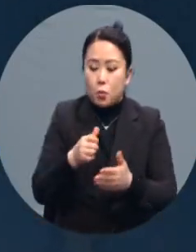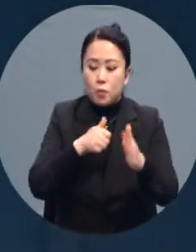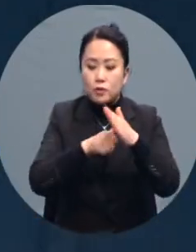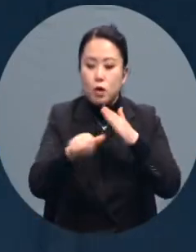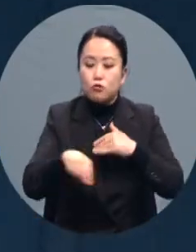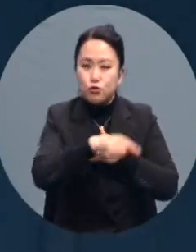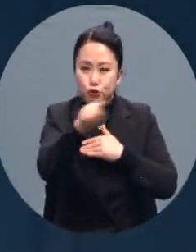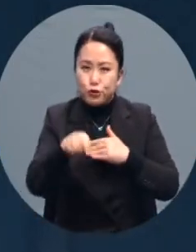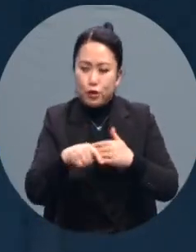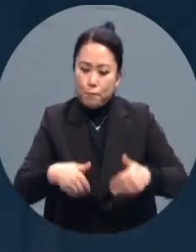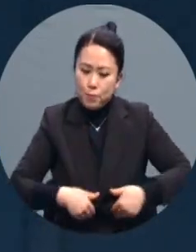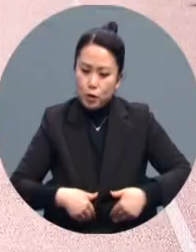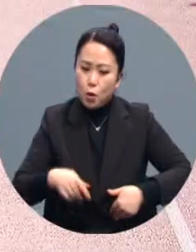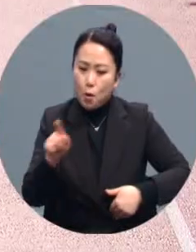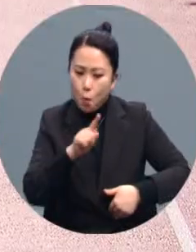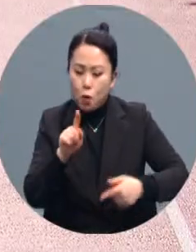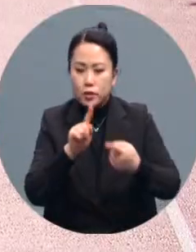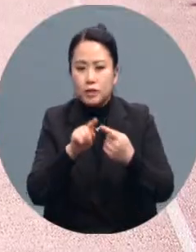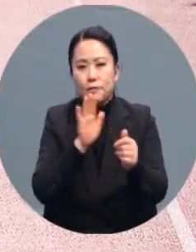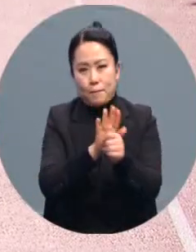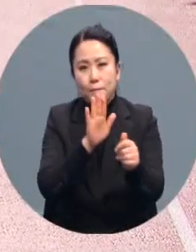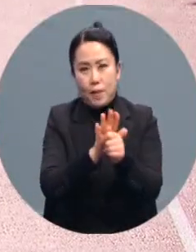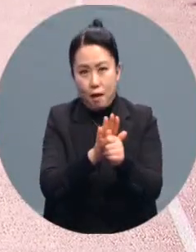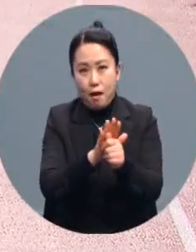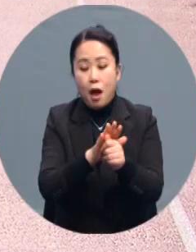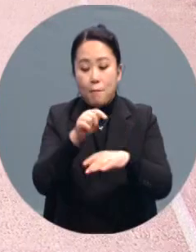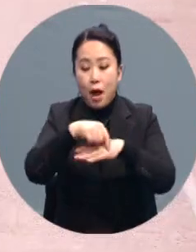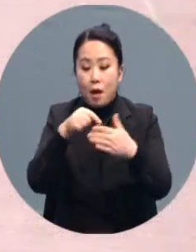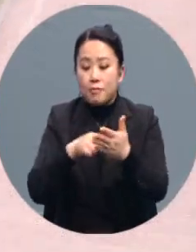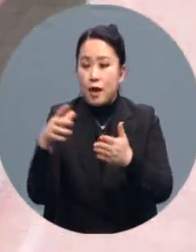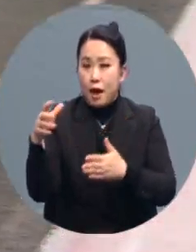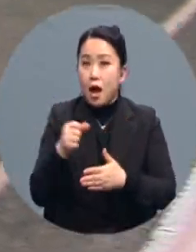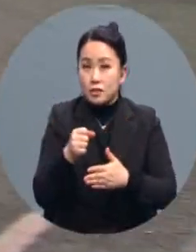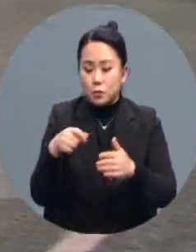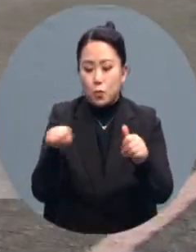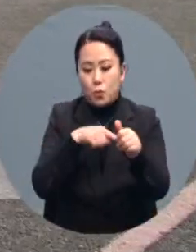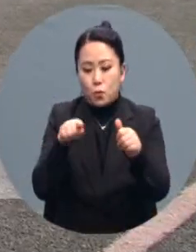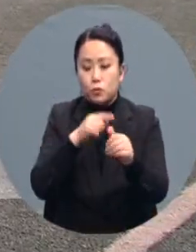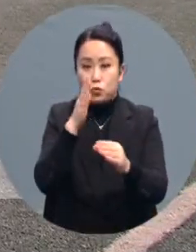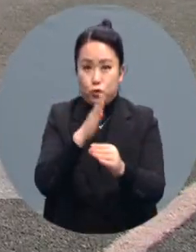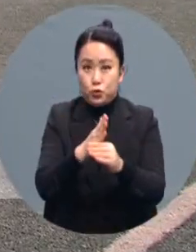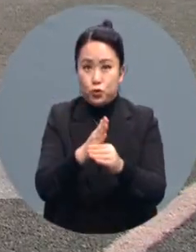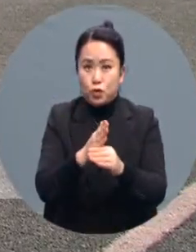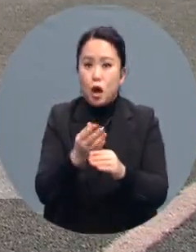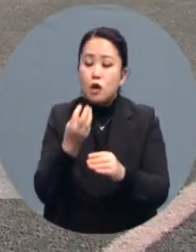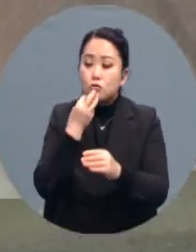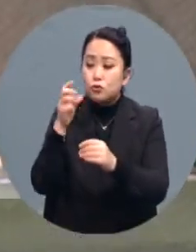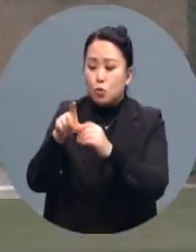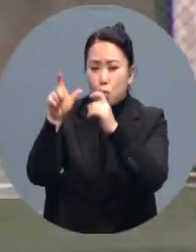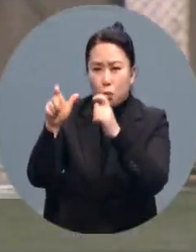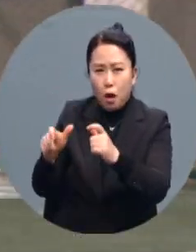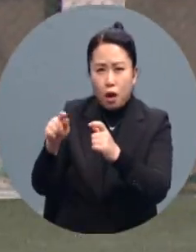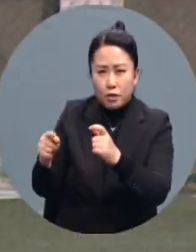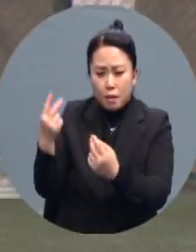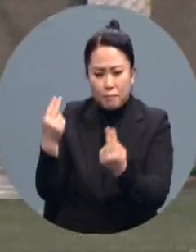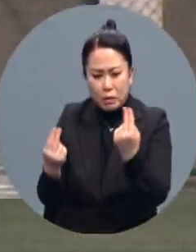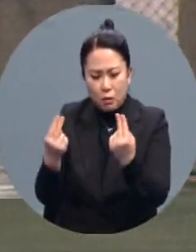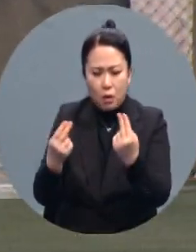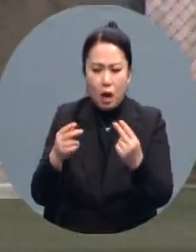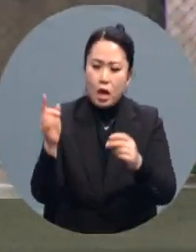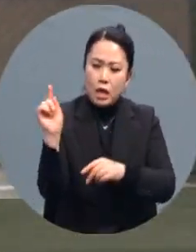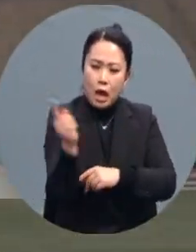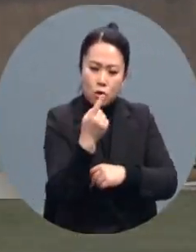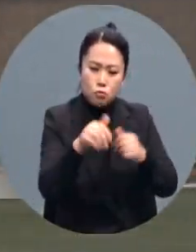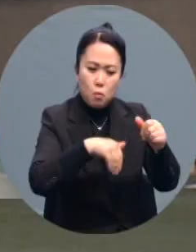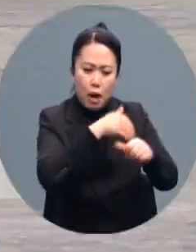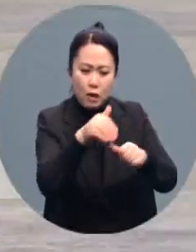부분을 채워주겠다는 포부로 학생들을 가르치고 있습니다. 다만 수도권에 비해 야구를 할 수 있는 시설과 환경이 좋지 않은